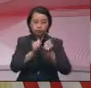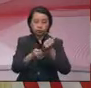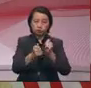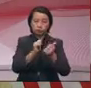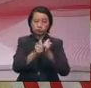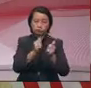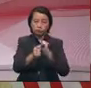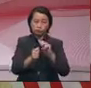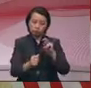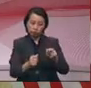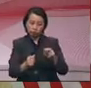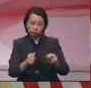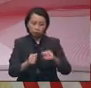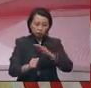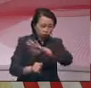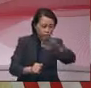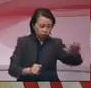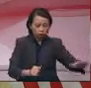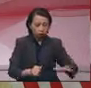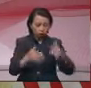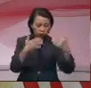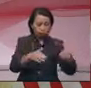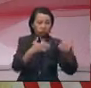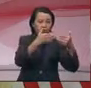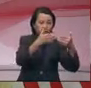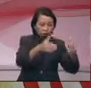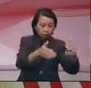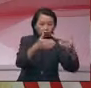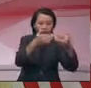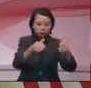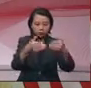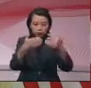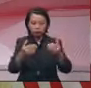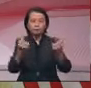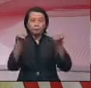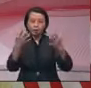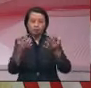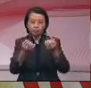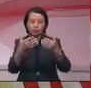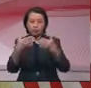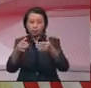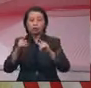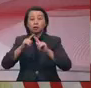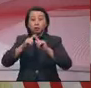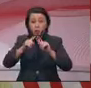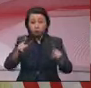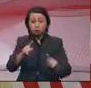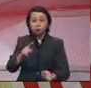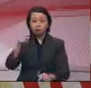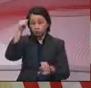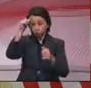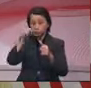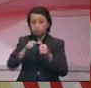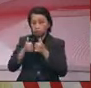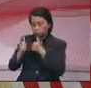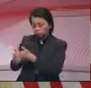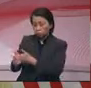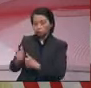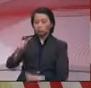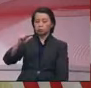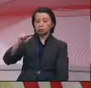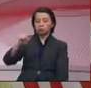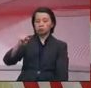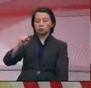lihat hampir keseluruhannya telah kita buka. Oleh mana pun, SOP mesti dipatuhi.